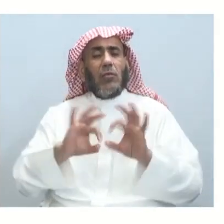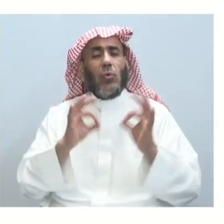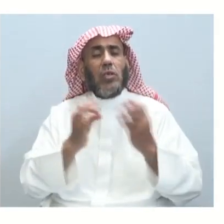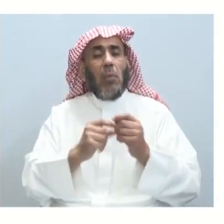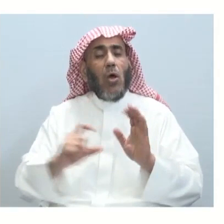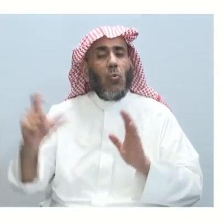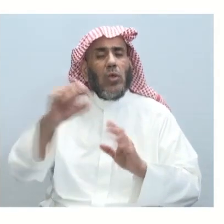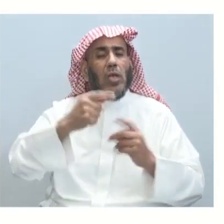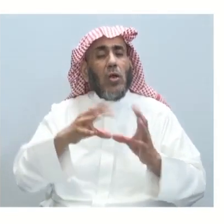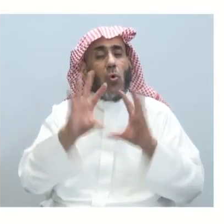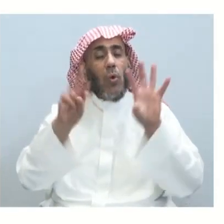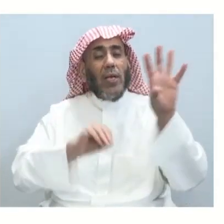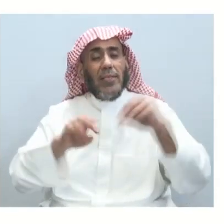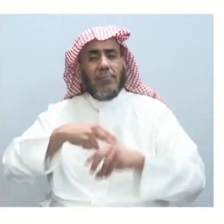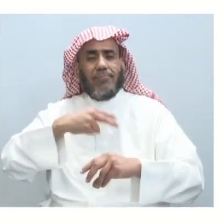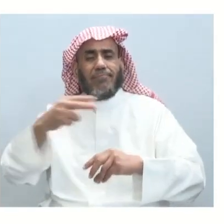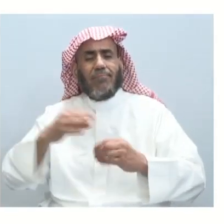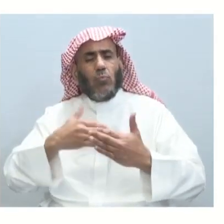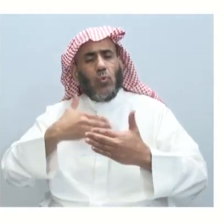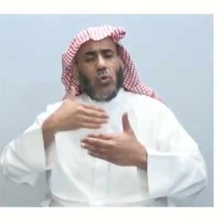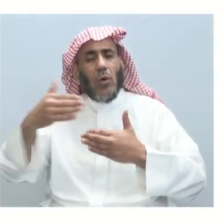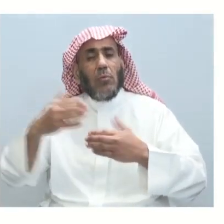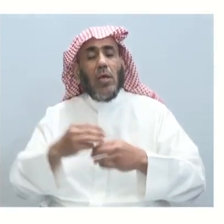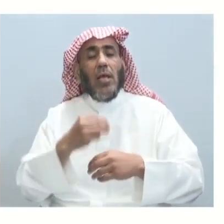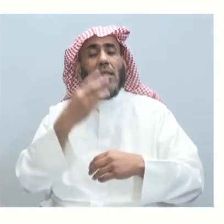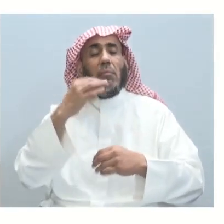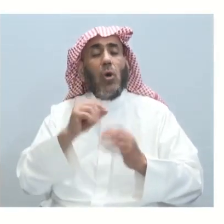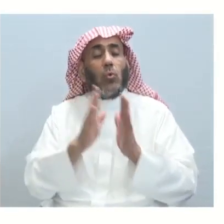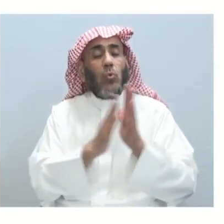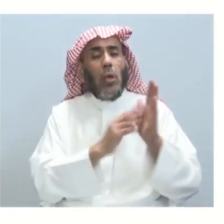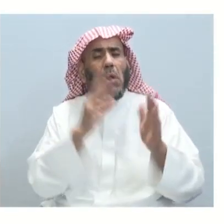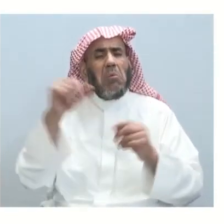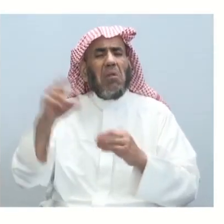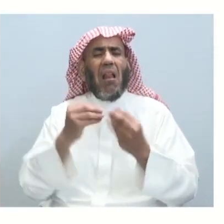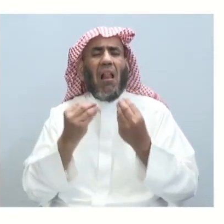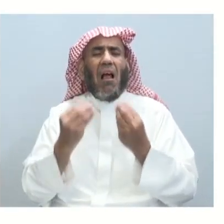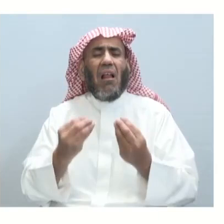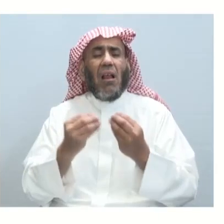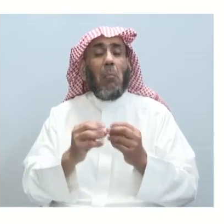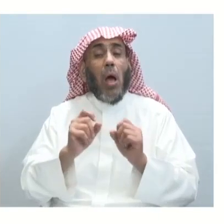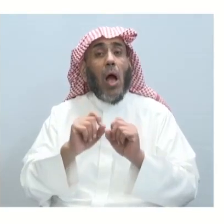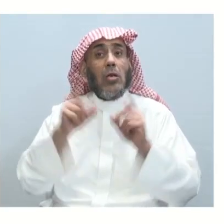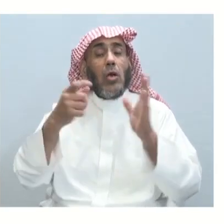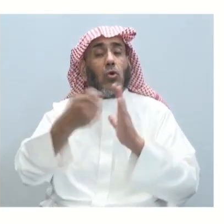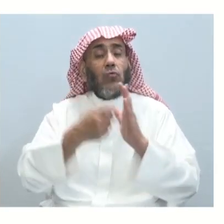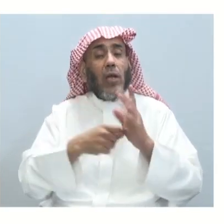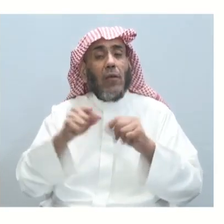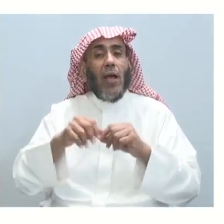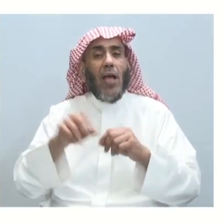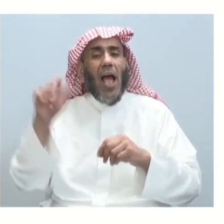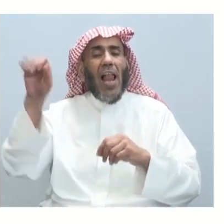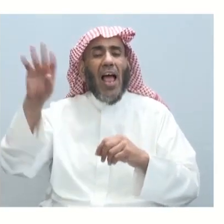والديني والقصص ويقال انها تجاوزت 300 كتاب لم صل منها الى القليل اما اشهر كتبه فهي